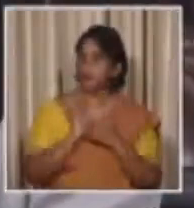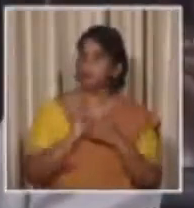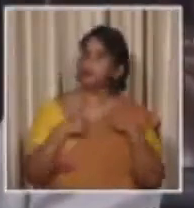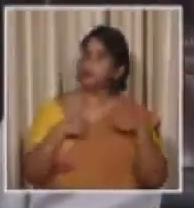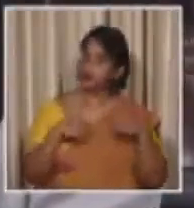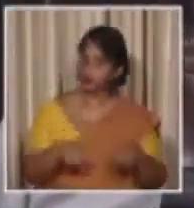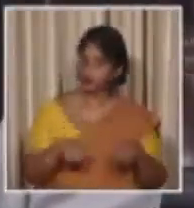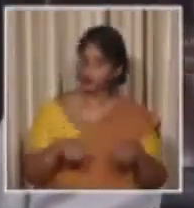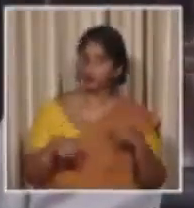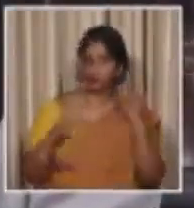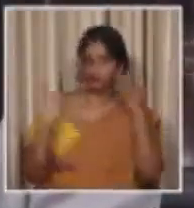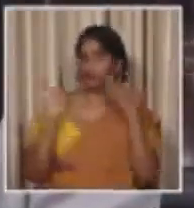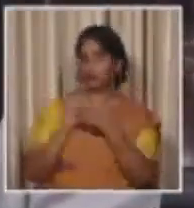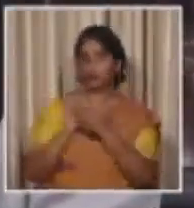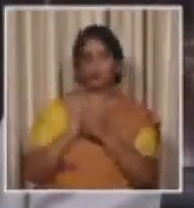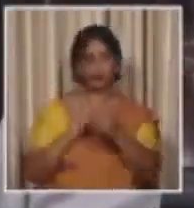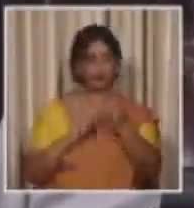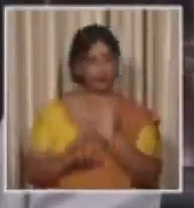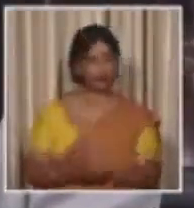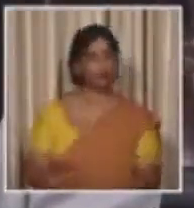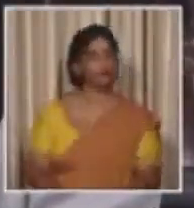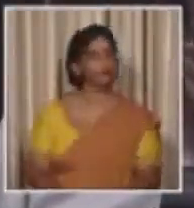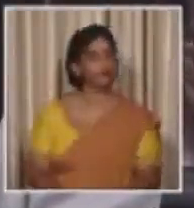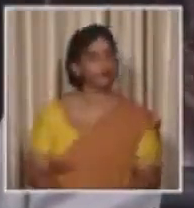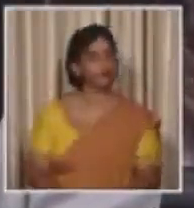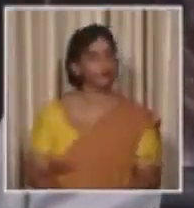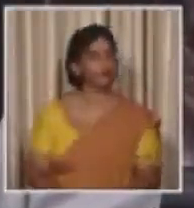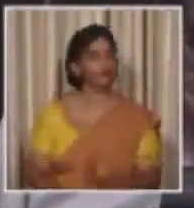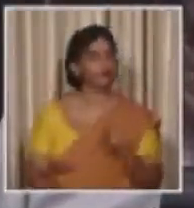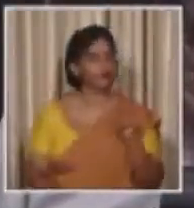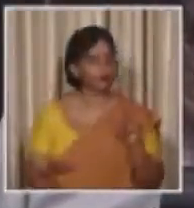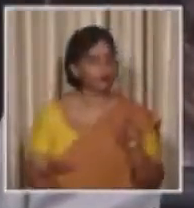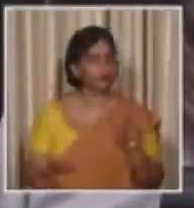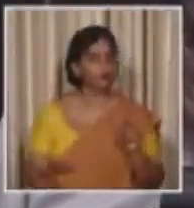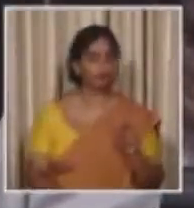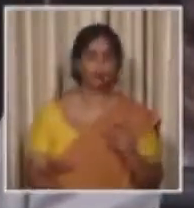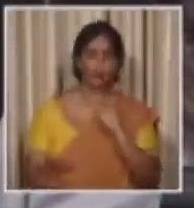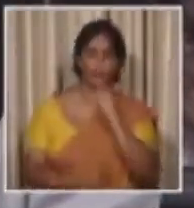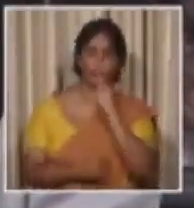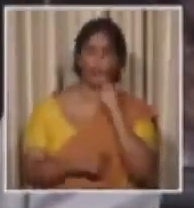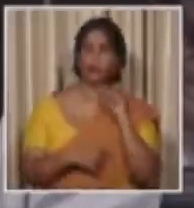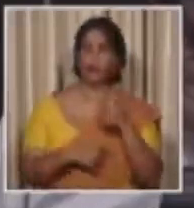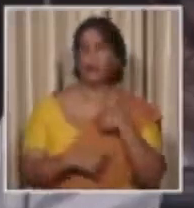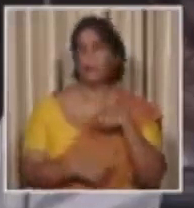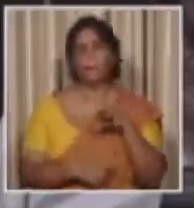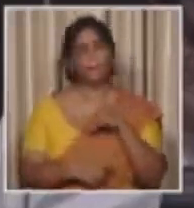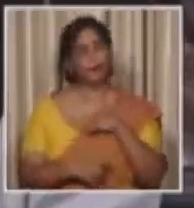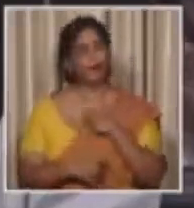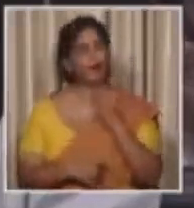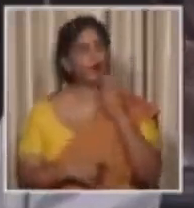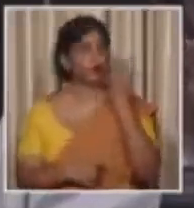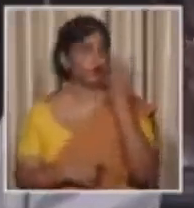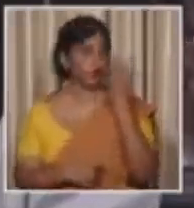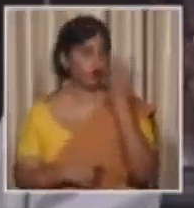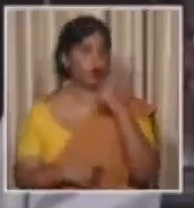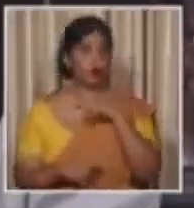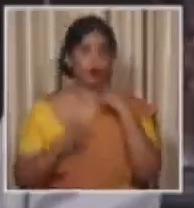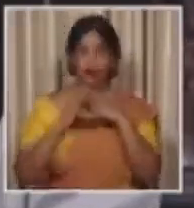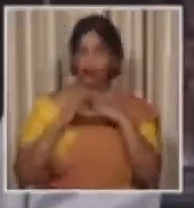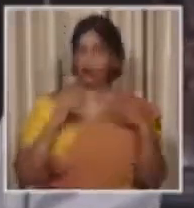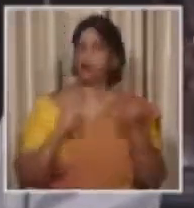දැන්ටමත් අවධානය යොමු කරලා තිබෙනවා. මේ එක වෙලාවක මම පිළිගන්නවා රුපියල් 3000ටත් කැරට්